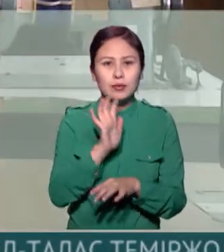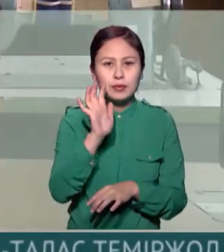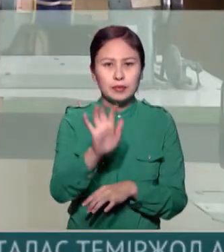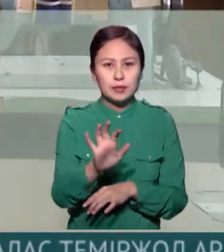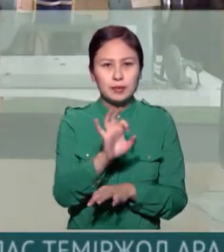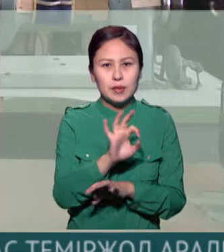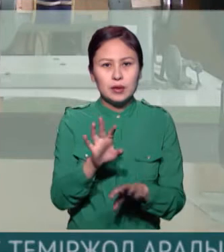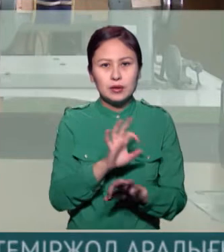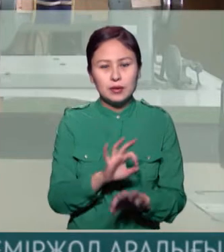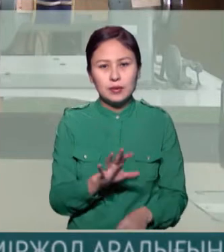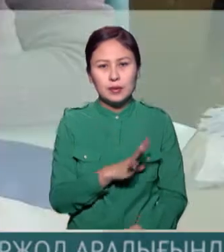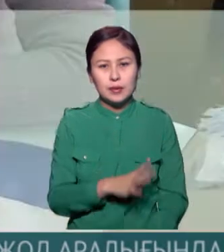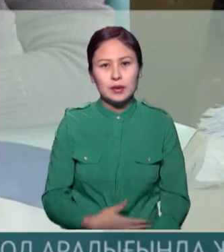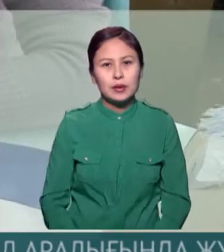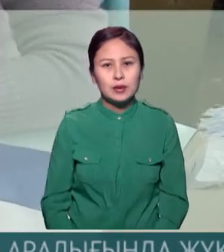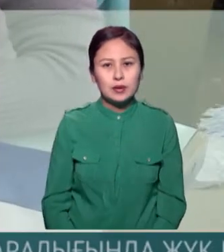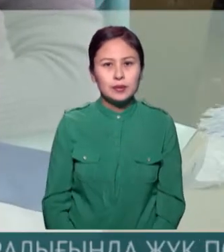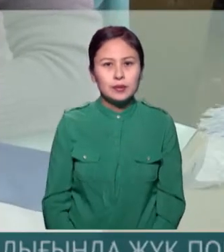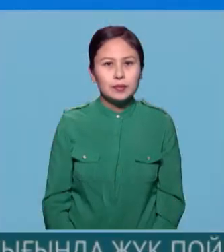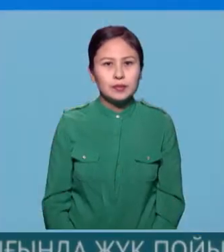ұлттық кәсіпкерлер палатасының өкілі.